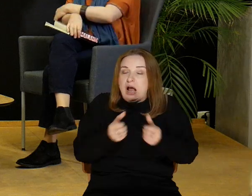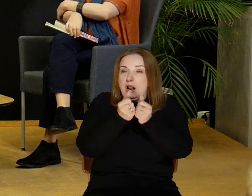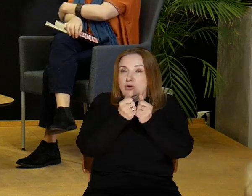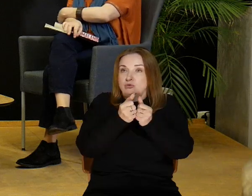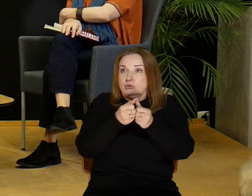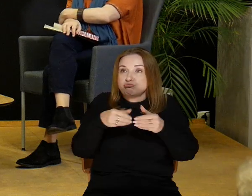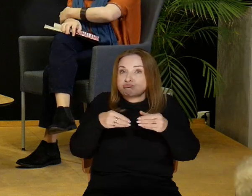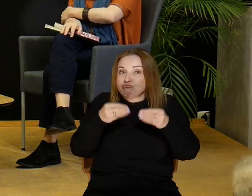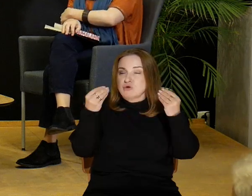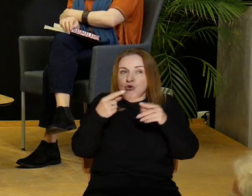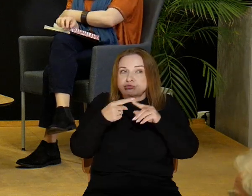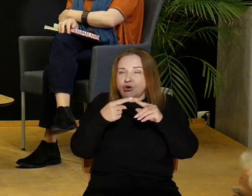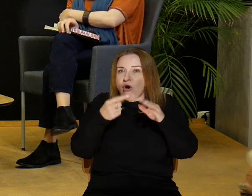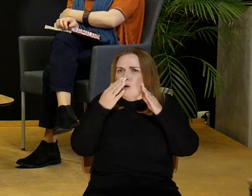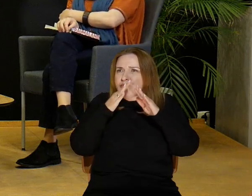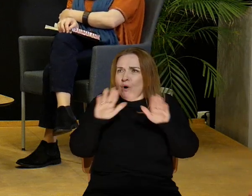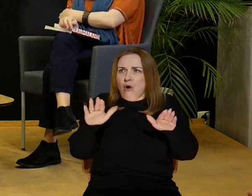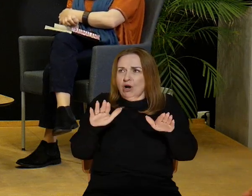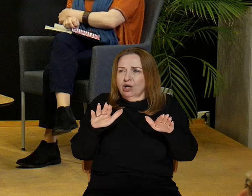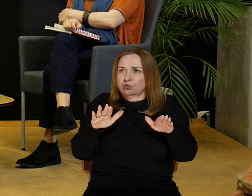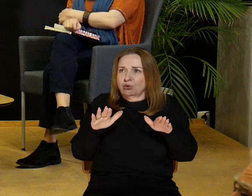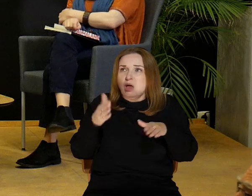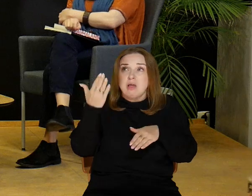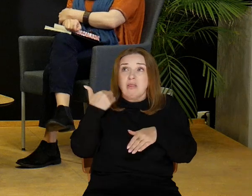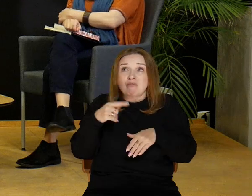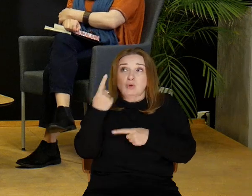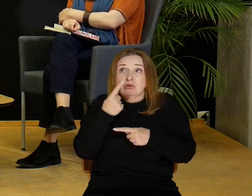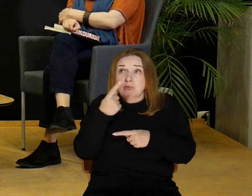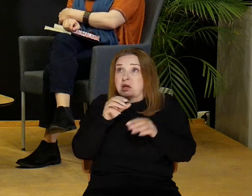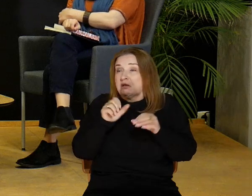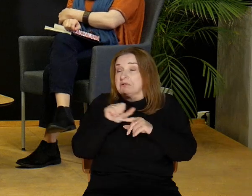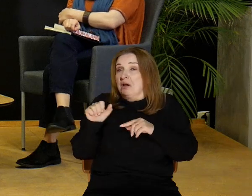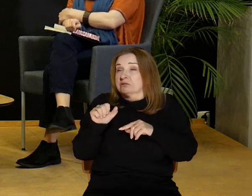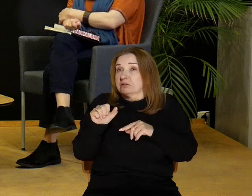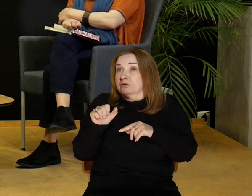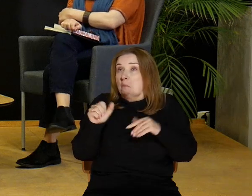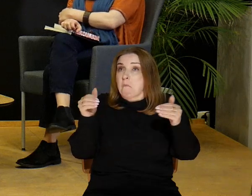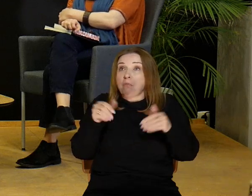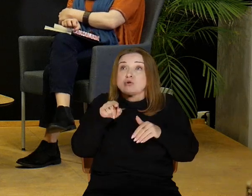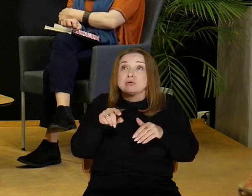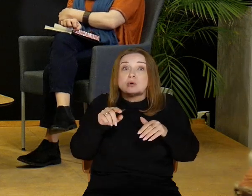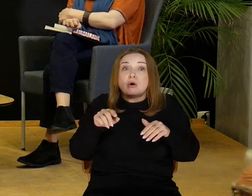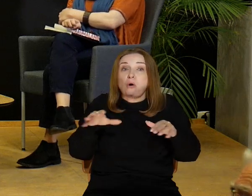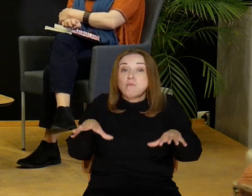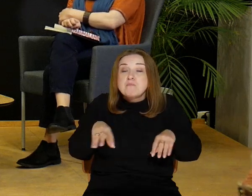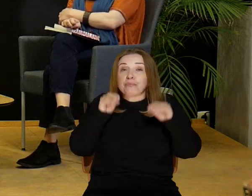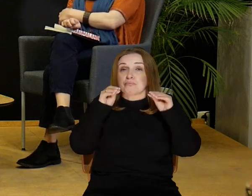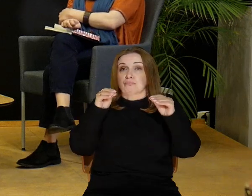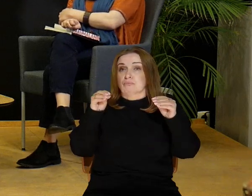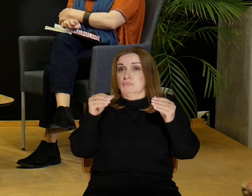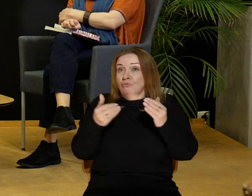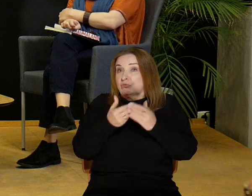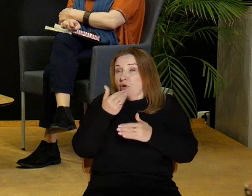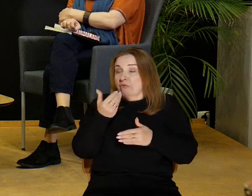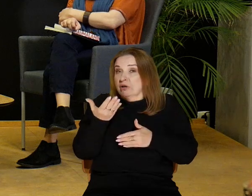i wciskana tam gdzie jej nie było, czy to jest rzeczywiście zjawisko, które gdzieś powstaje oddolnie, w związku z czym